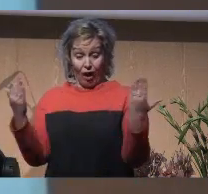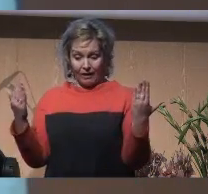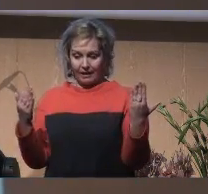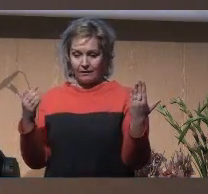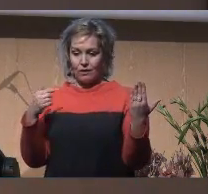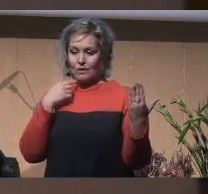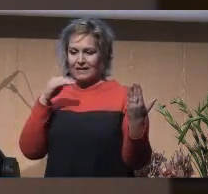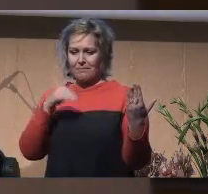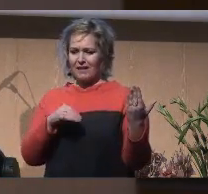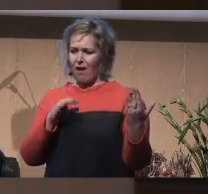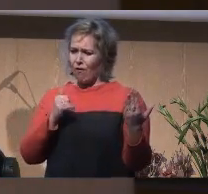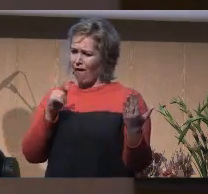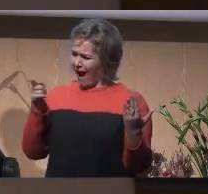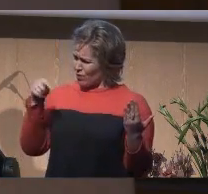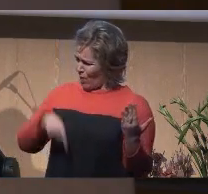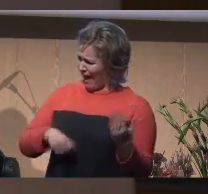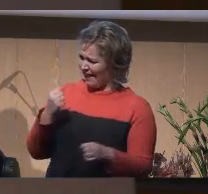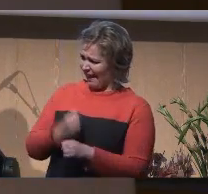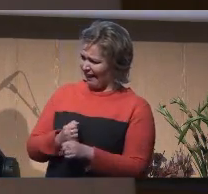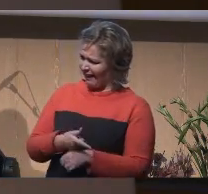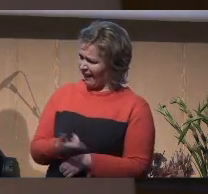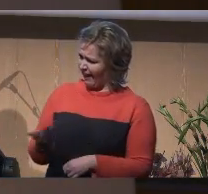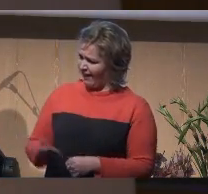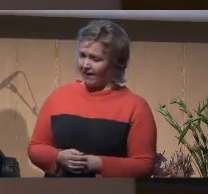så sier Mina, hvorfor du her egentlig?